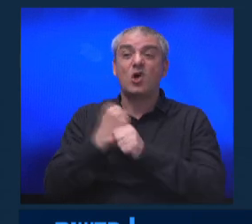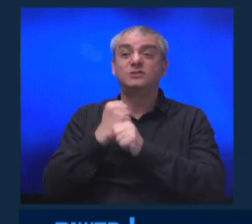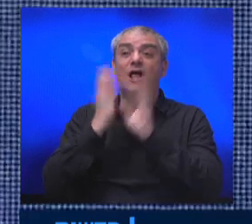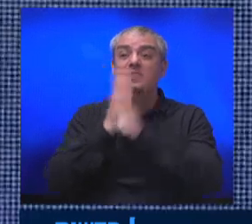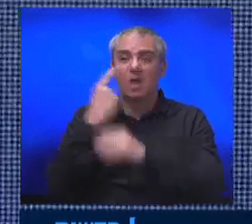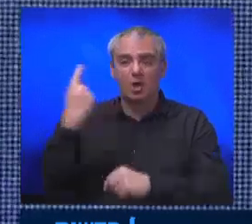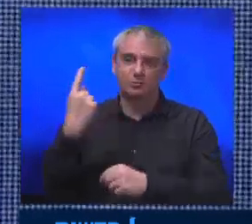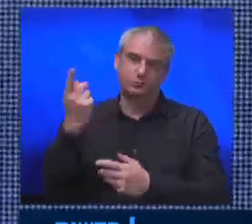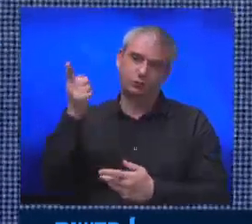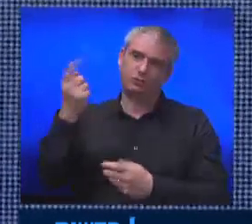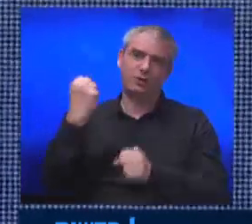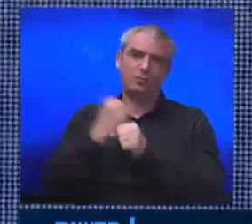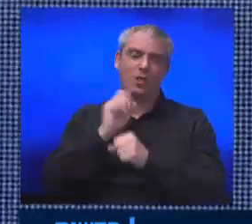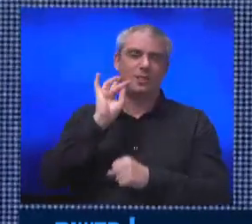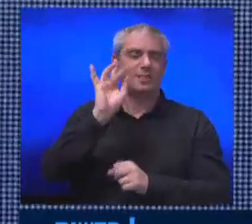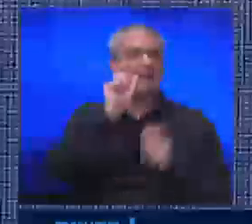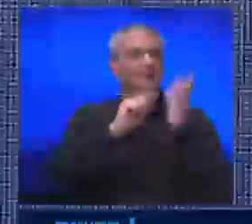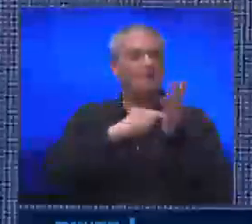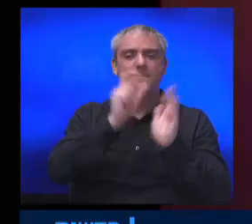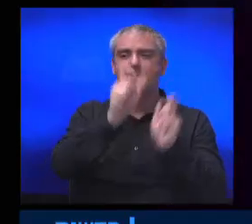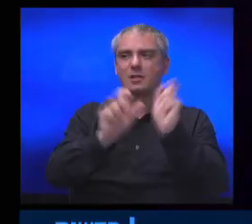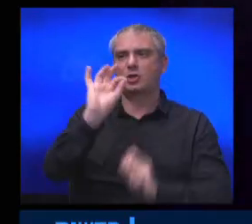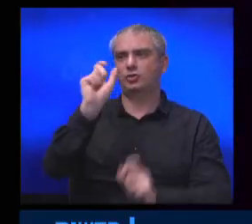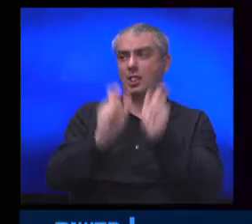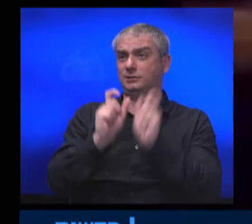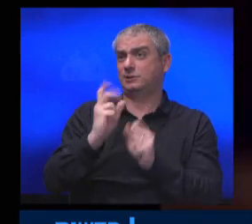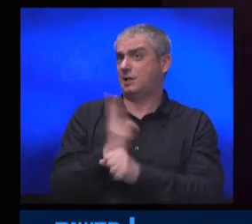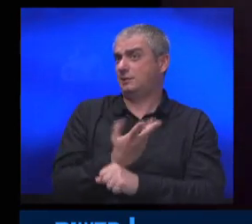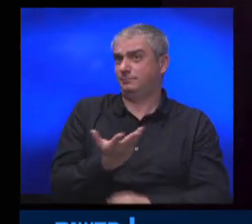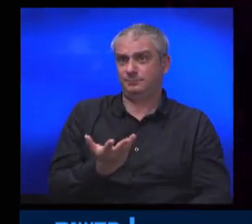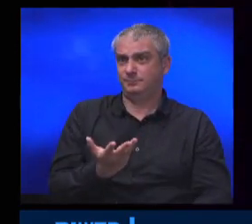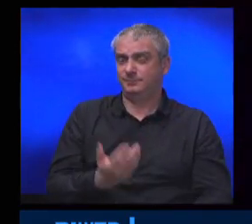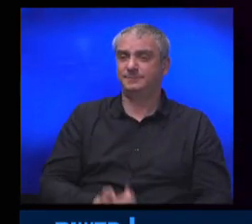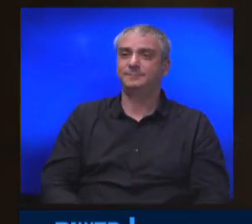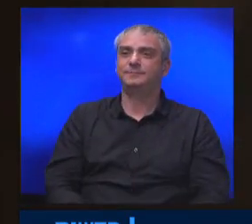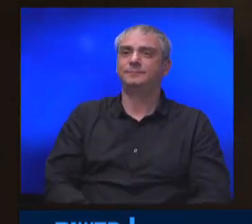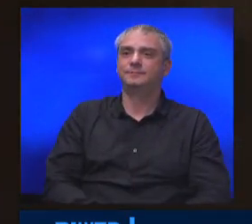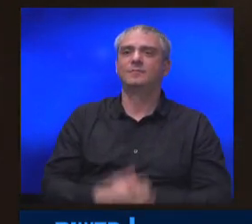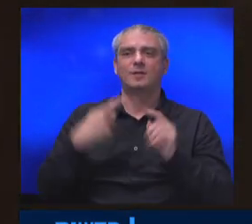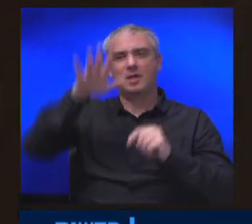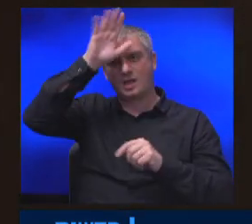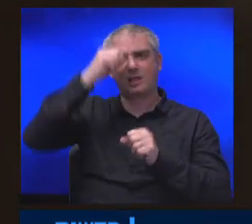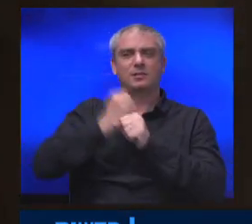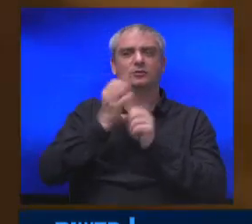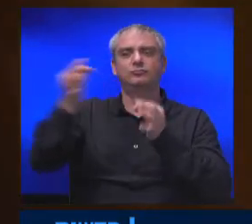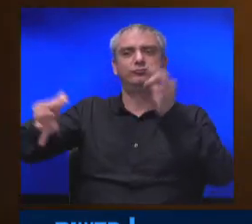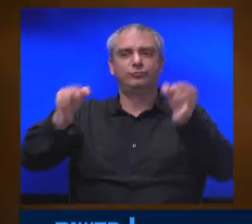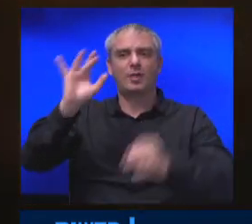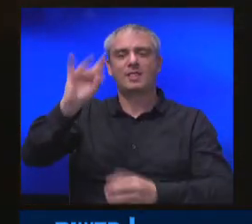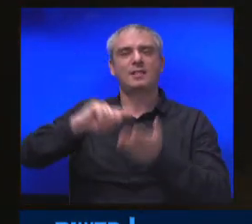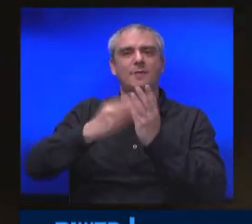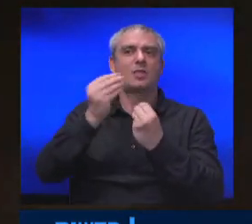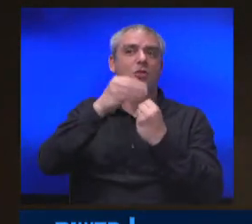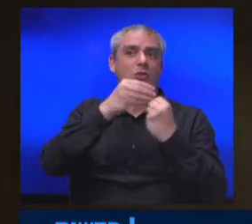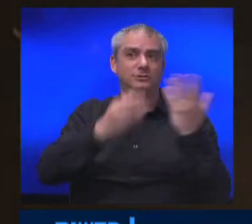העובדה שהיא פועלת כנגד מטרות אזרחיות. במקביל ממשיכה איראן להפעיל את השלוחות שלה כלפי מטרות נוספות.